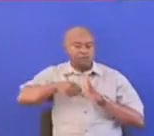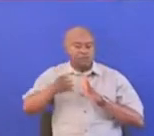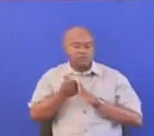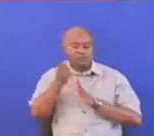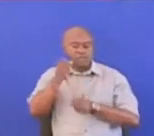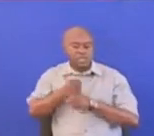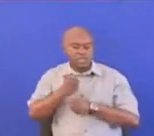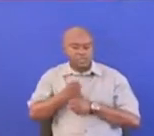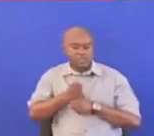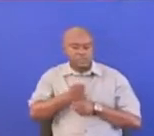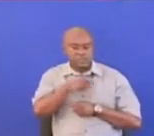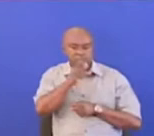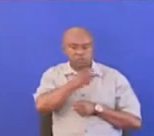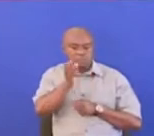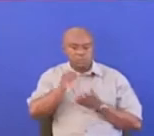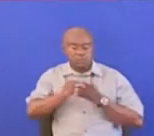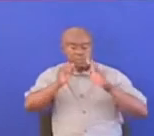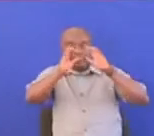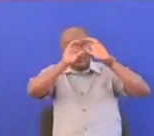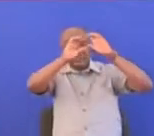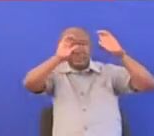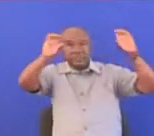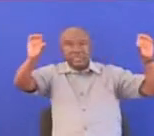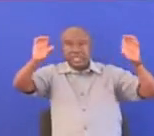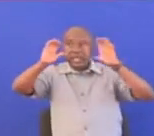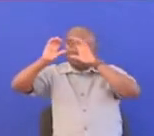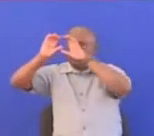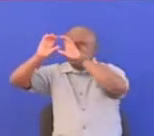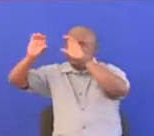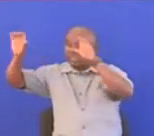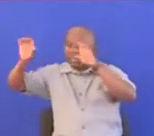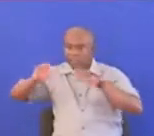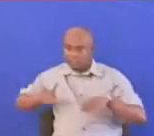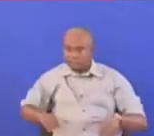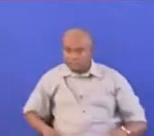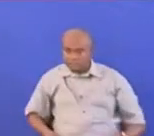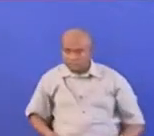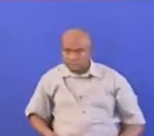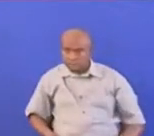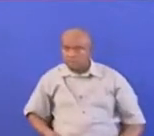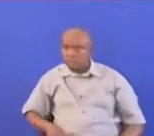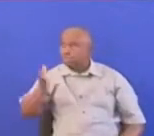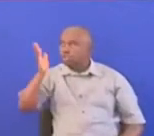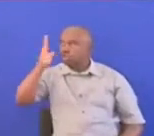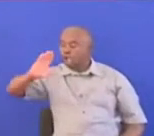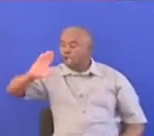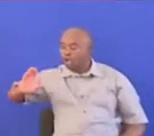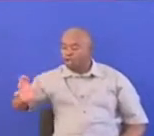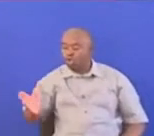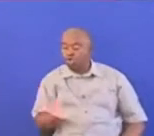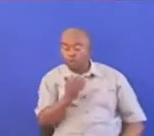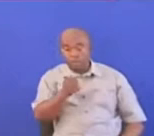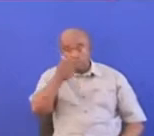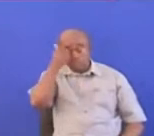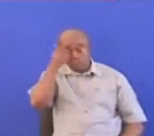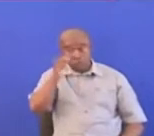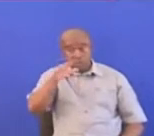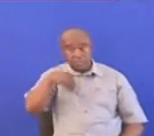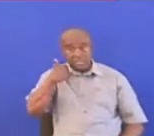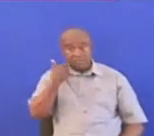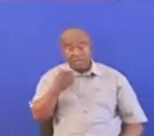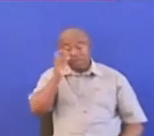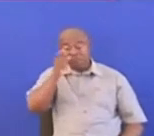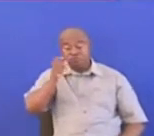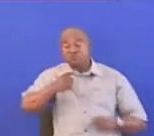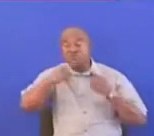sasa wananchi waweze kuweka mizinga. Tunasema sisi sasa hivi ondoa shoka uweke mzinga. Kwa hiyo tunaamini miti yetu sasa, badala ya kukatwa,